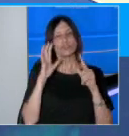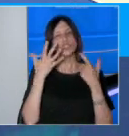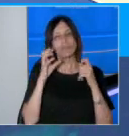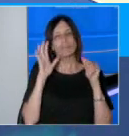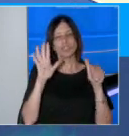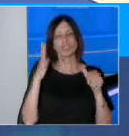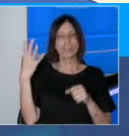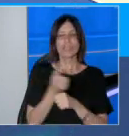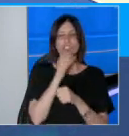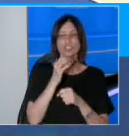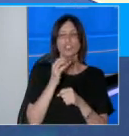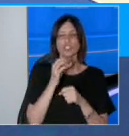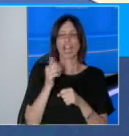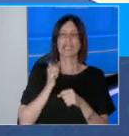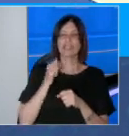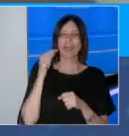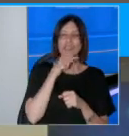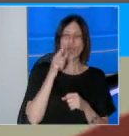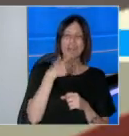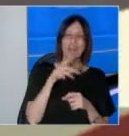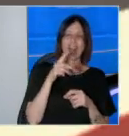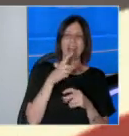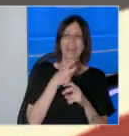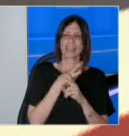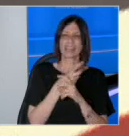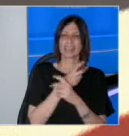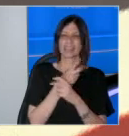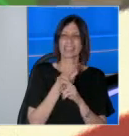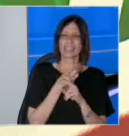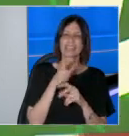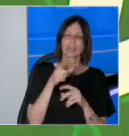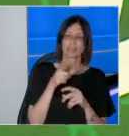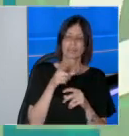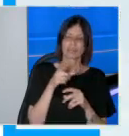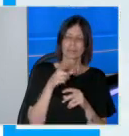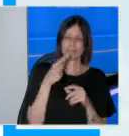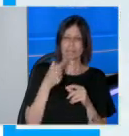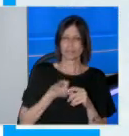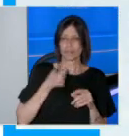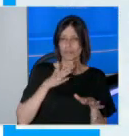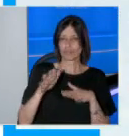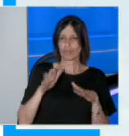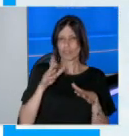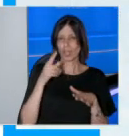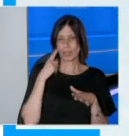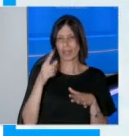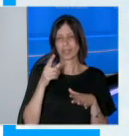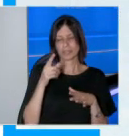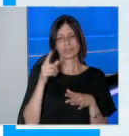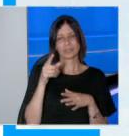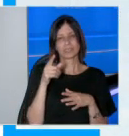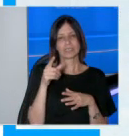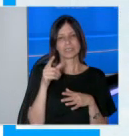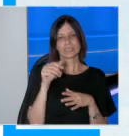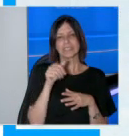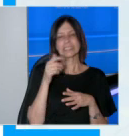של הצבא האדום על הנאצים. ראש הממשלה בנימין נתניהו פרסם בפייסבוק, בחשבון הפייסבוק שלו, את הסטטוס הבא, גם